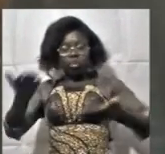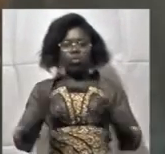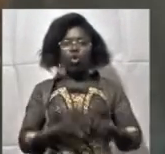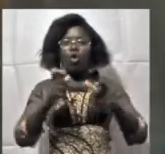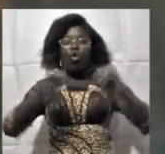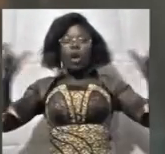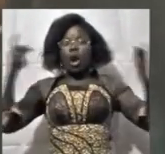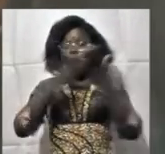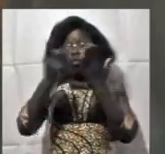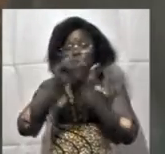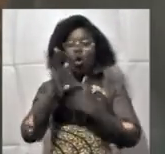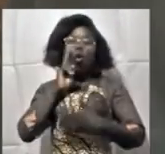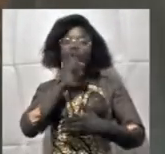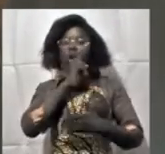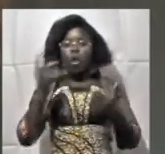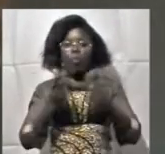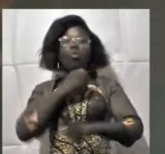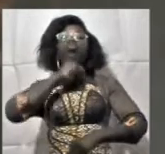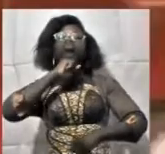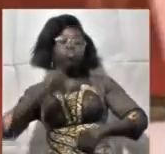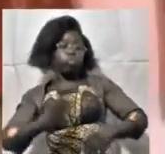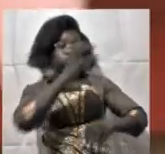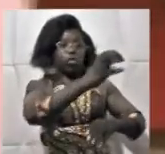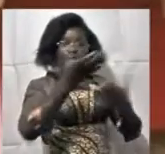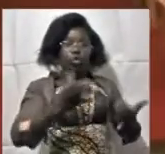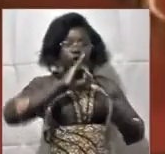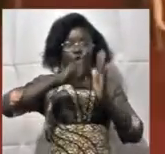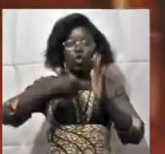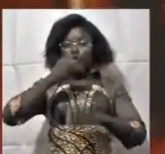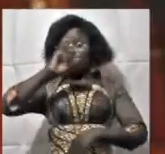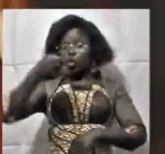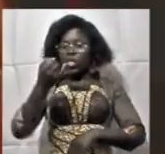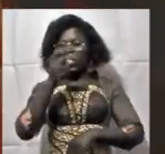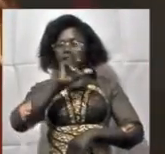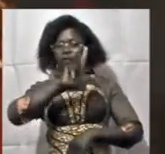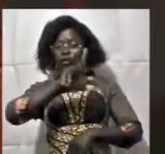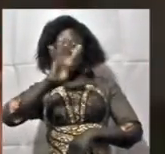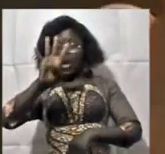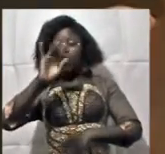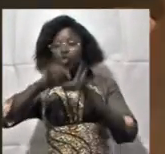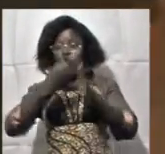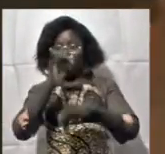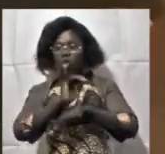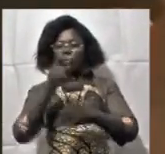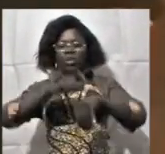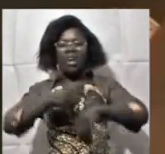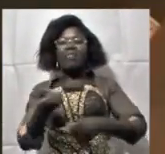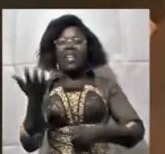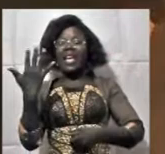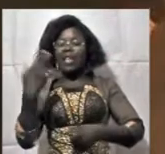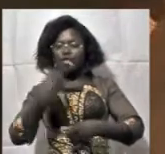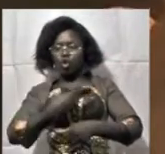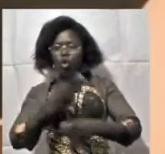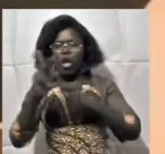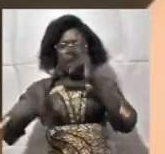Yaoundé d'améliorer sa capacité d'accueil. Le grand projet hôtelier dont la première pierre a été posée ce jeudi